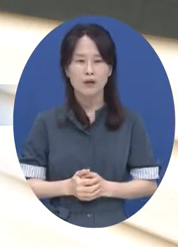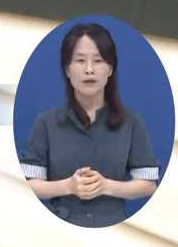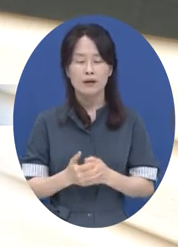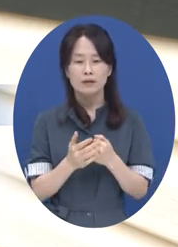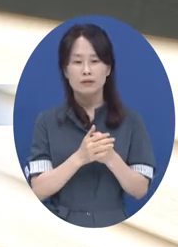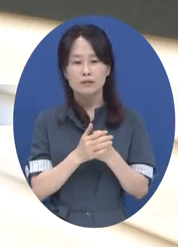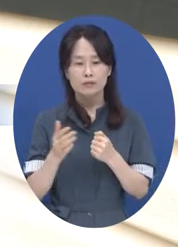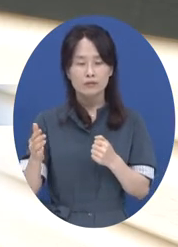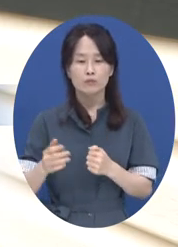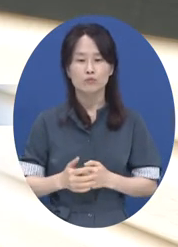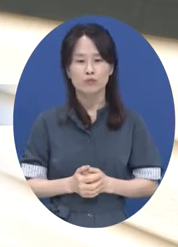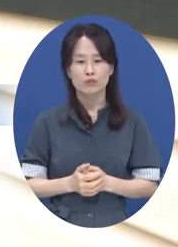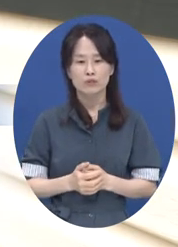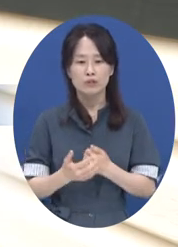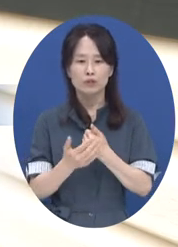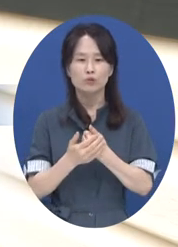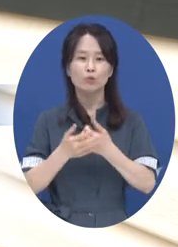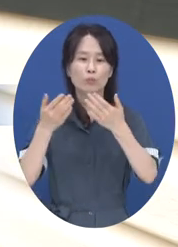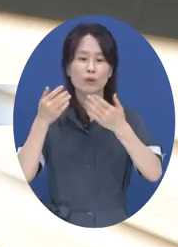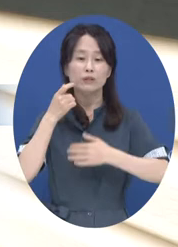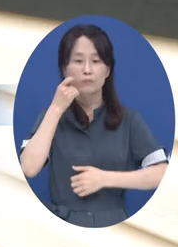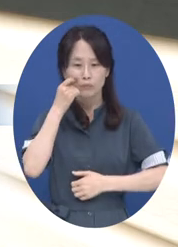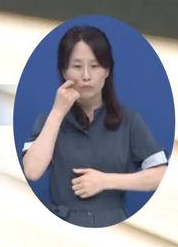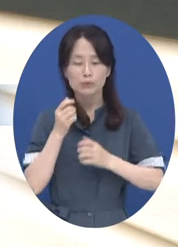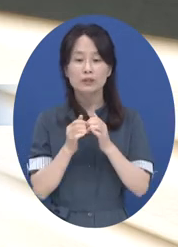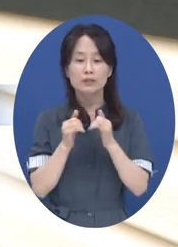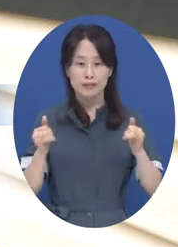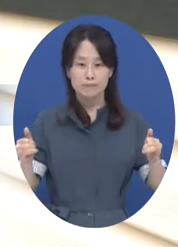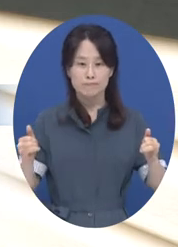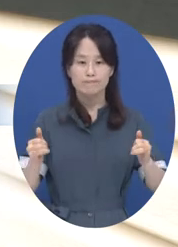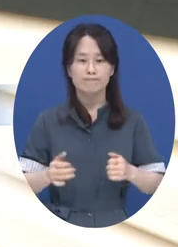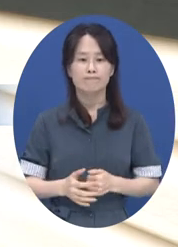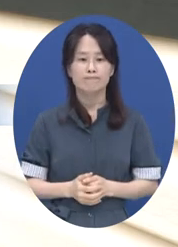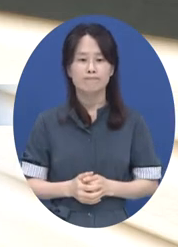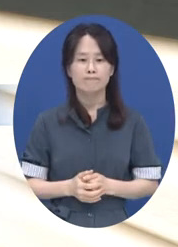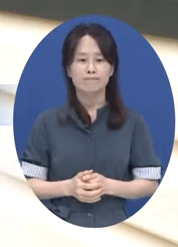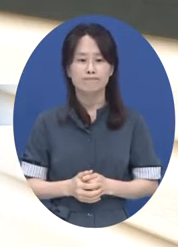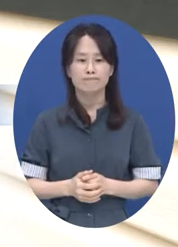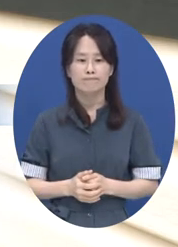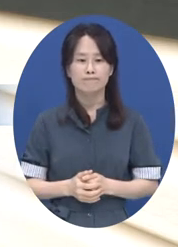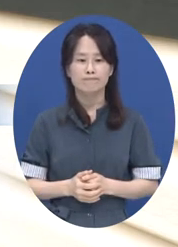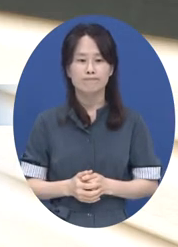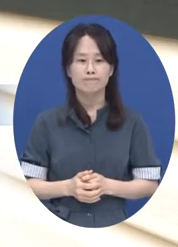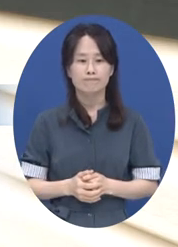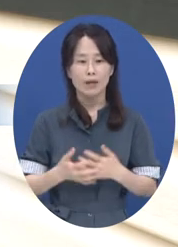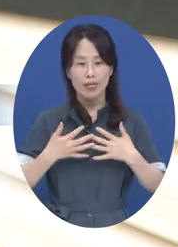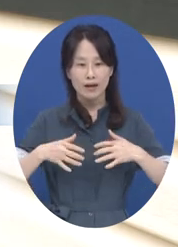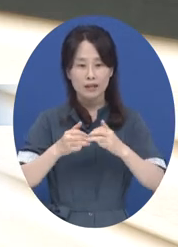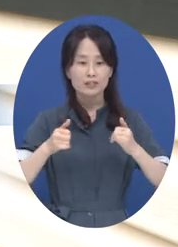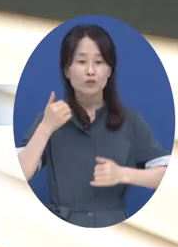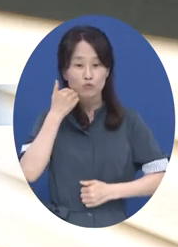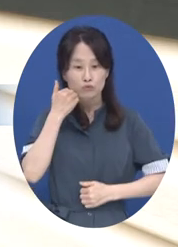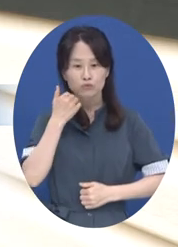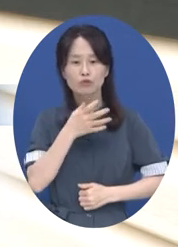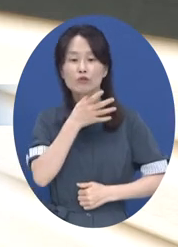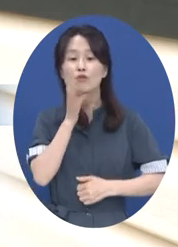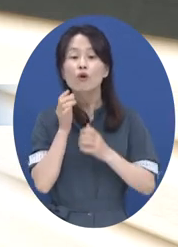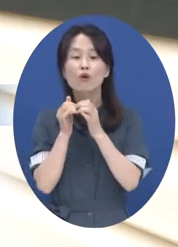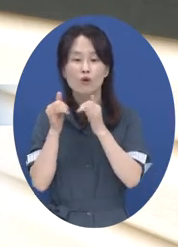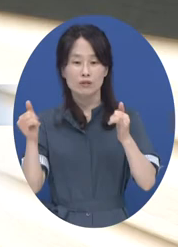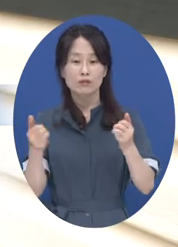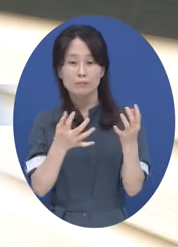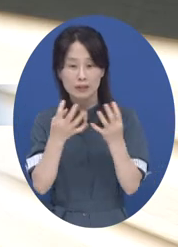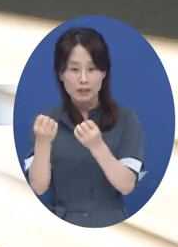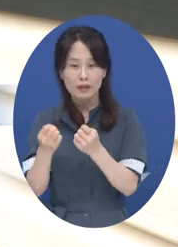해줍니다 그래서 그 실제로 그 에너지 서비스로 오빠는 분들이 취학 하신 분들 특히